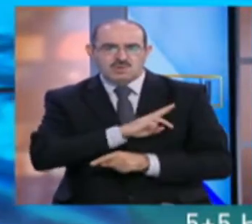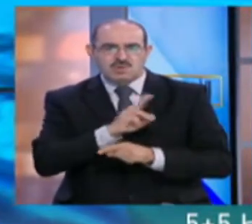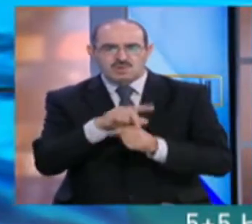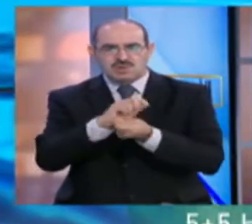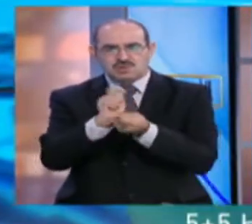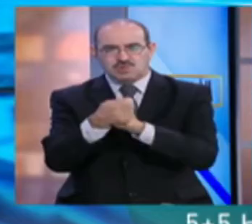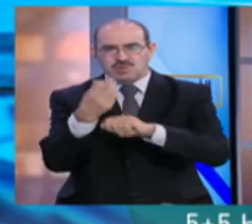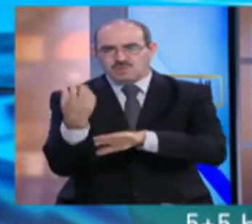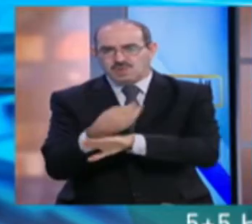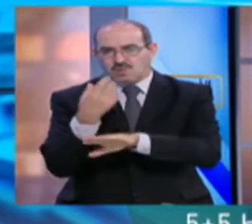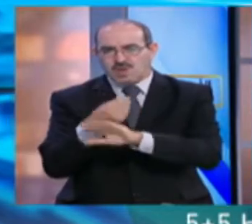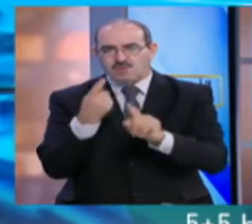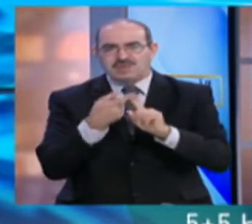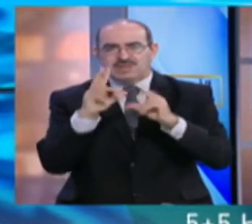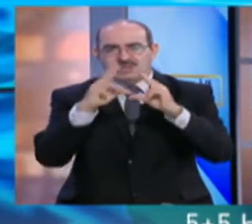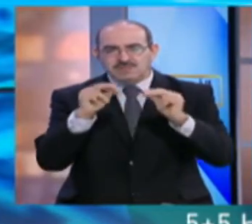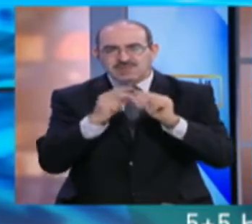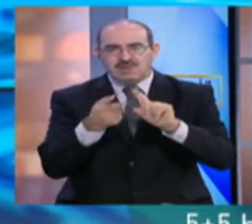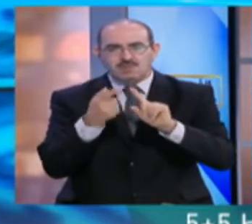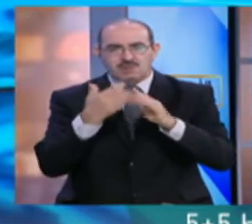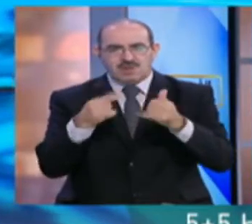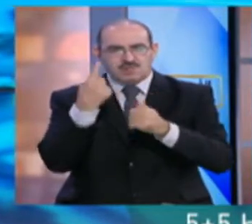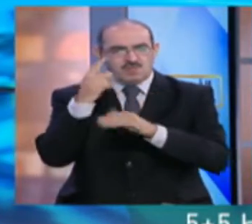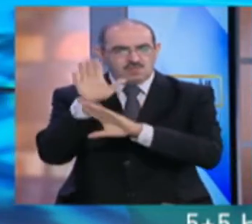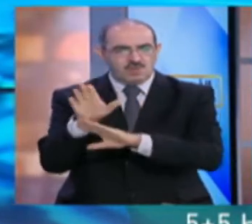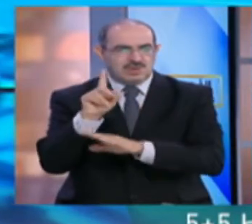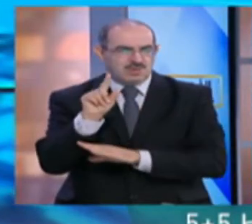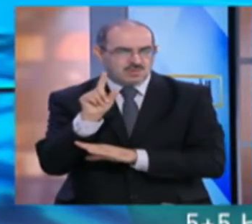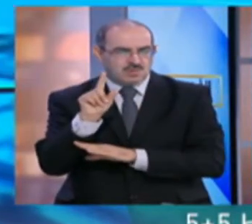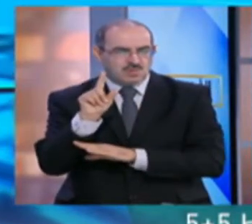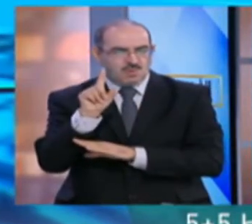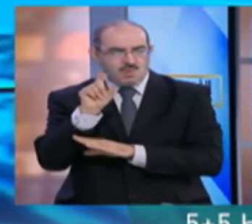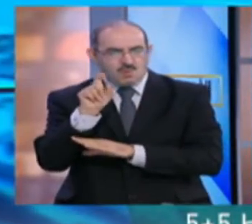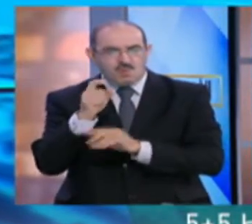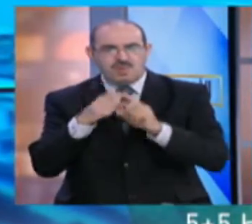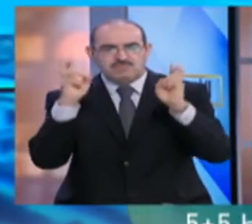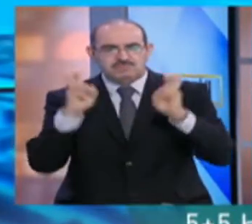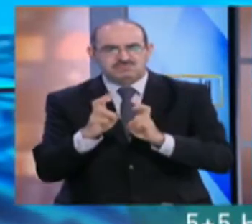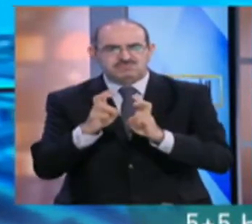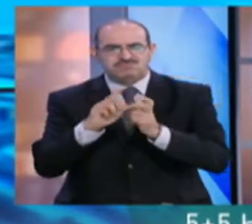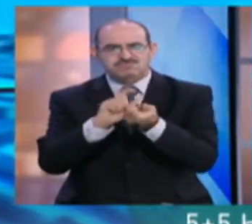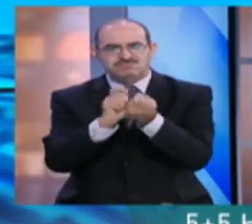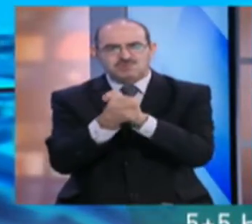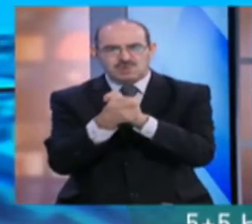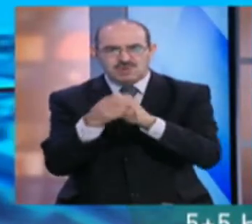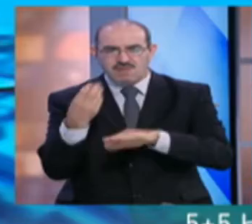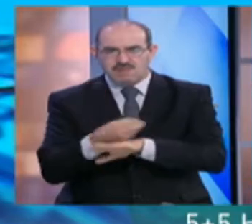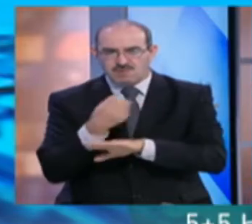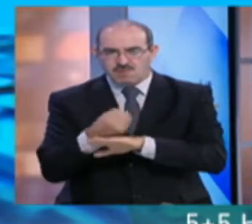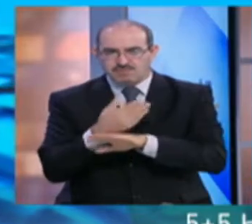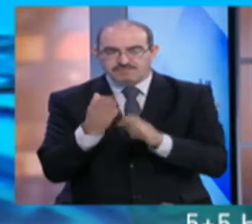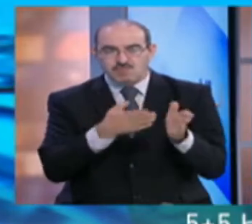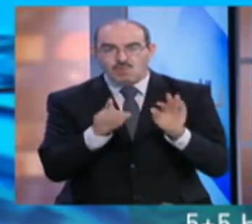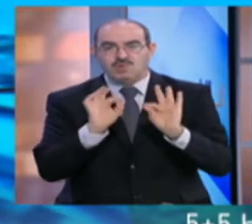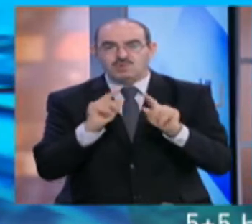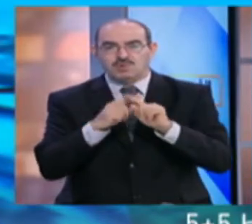والتغيرات المناخية دور الجزائر في الحفاظ على المياه والتقليل من تأثير التغيرات المناخية. هذا